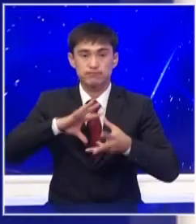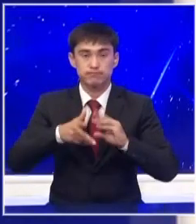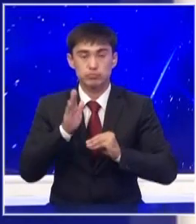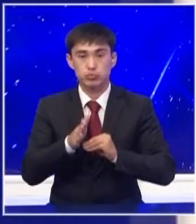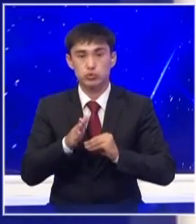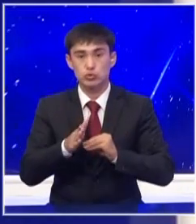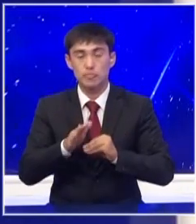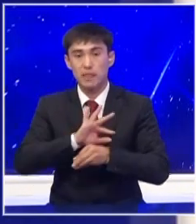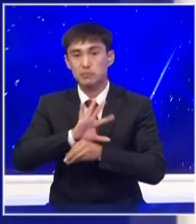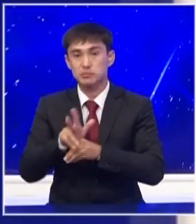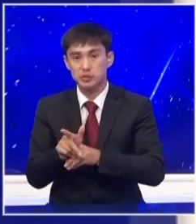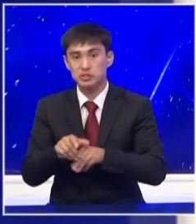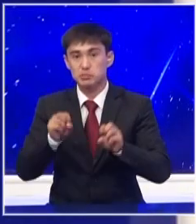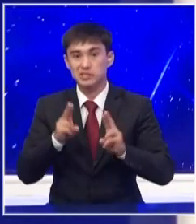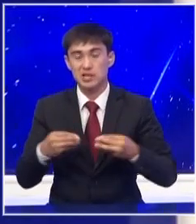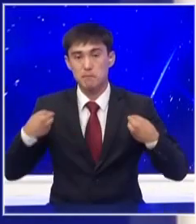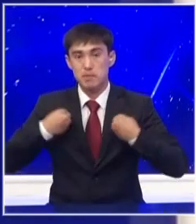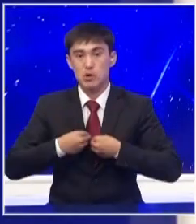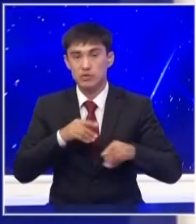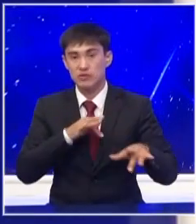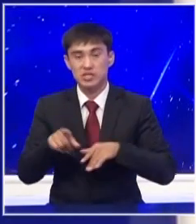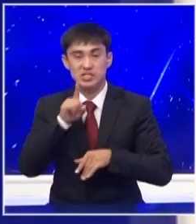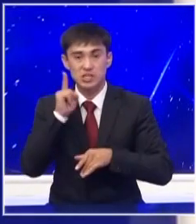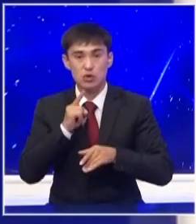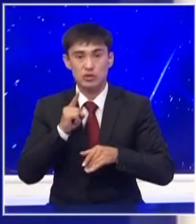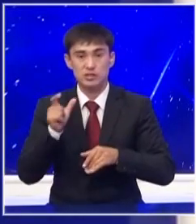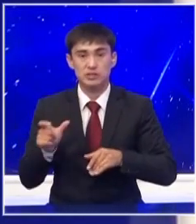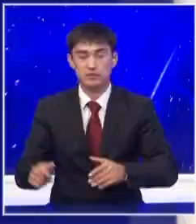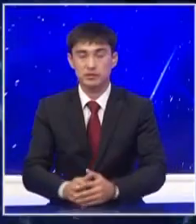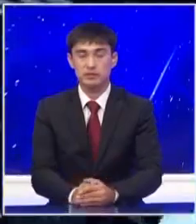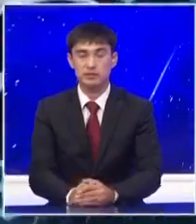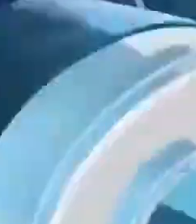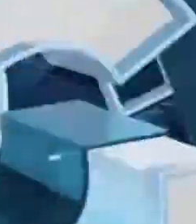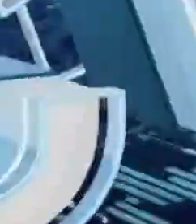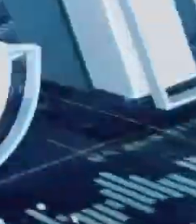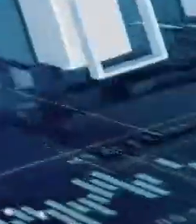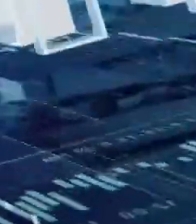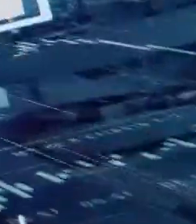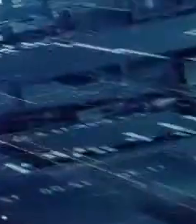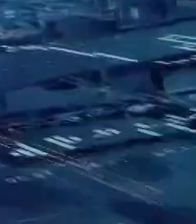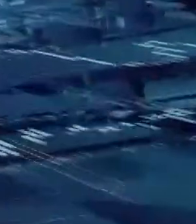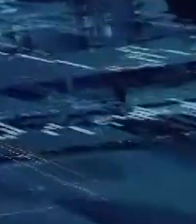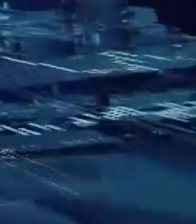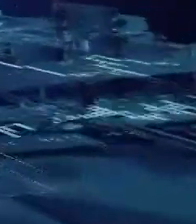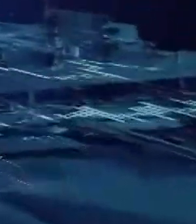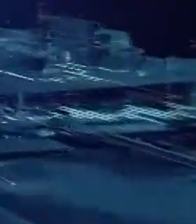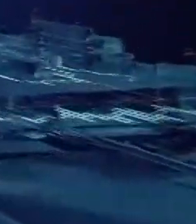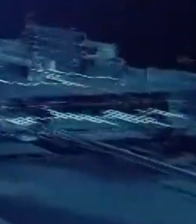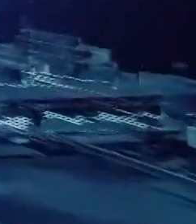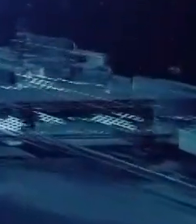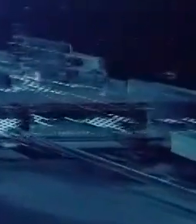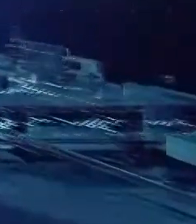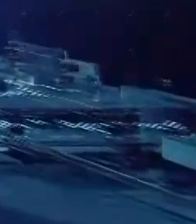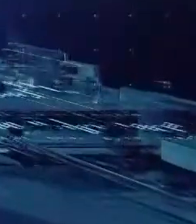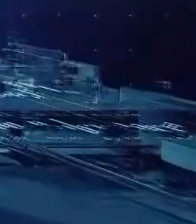будут полностью обеспечены специальной экипировкой движения зеленых десантов.